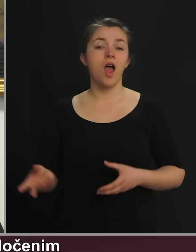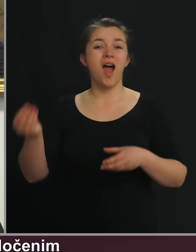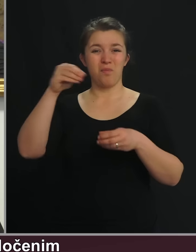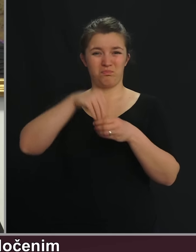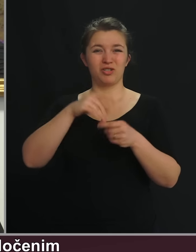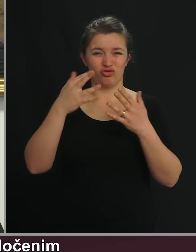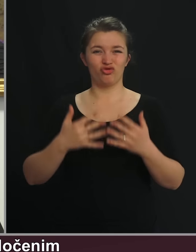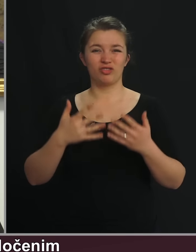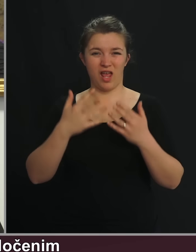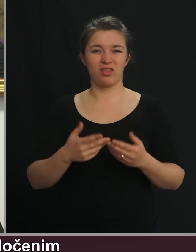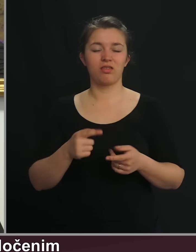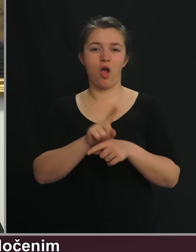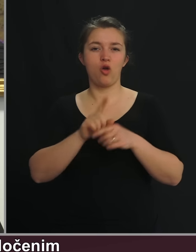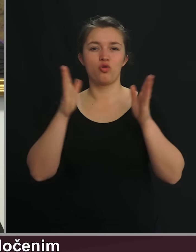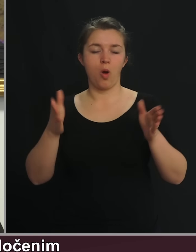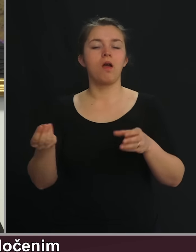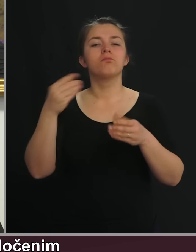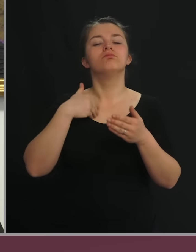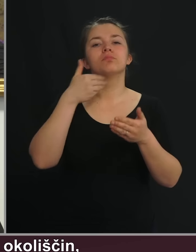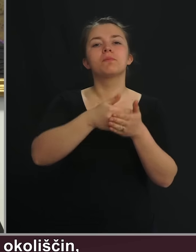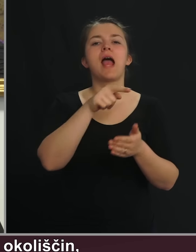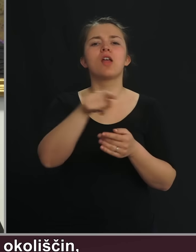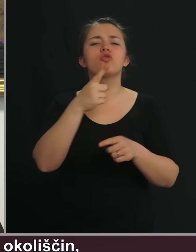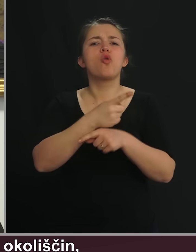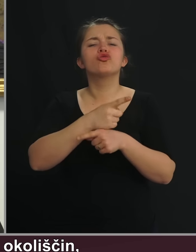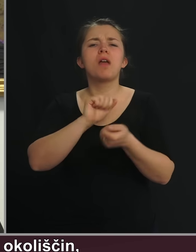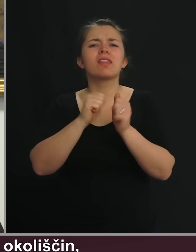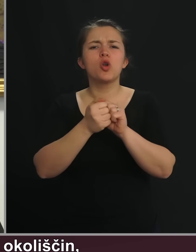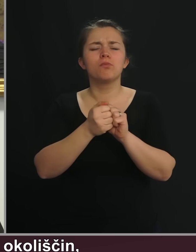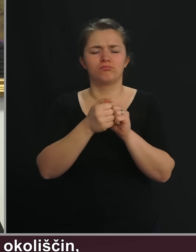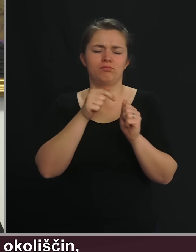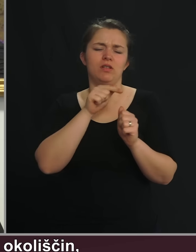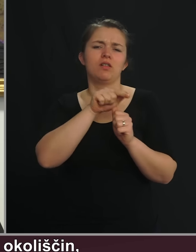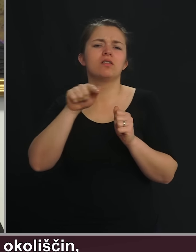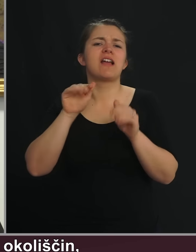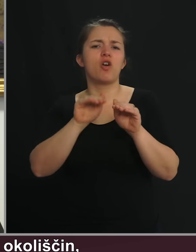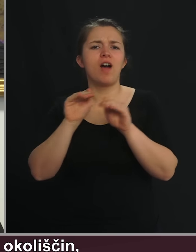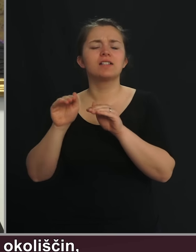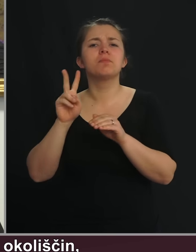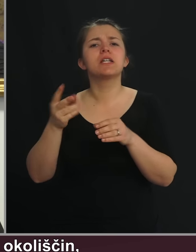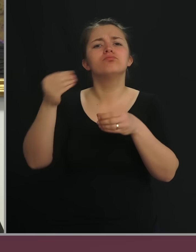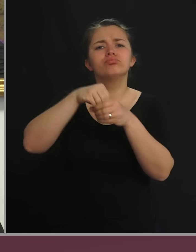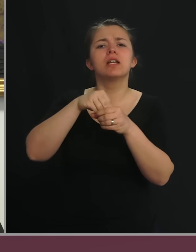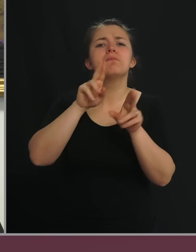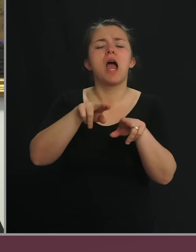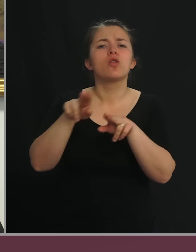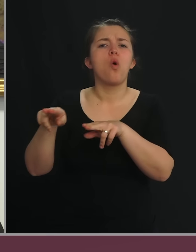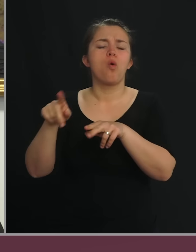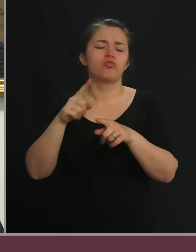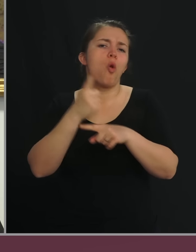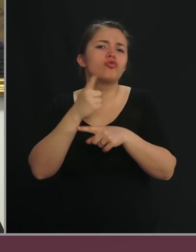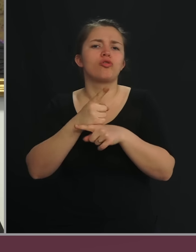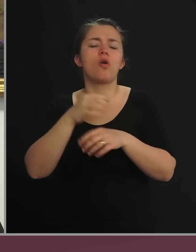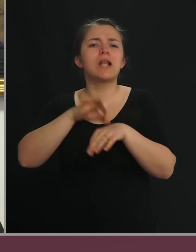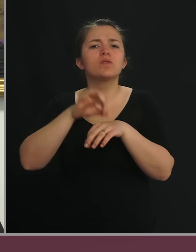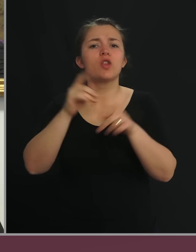Prišteta doba pripada določenim kategorijam zavarovancev na podlagi njihovih osebnih okoliščin, ki so povezane z zdravstvenim stanjem, med